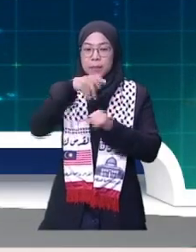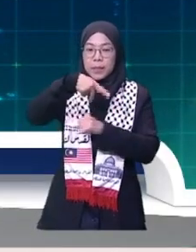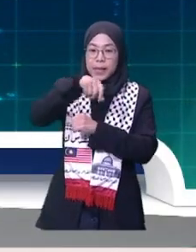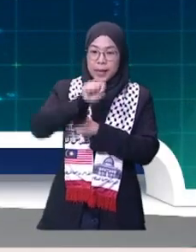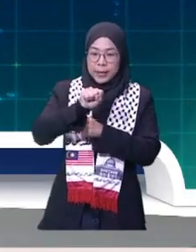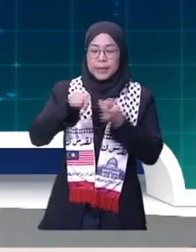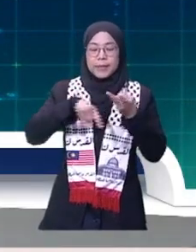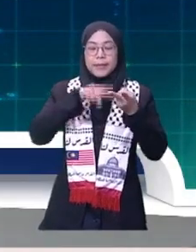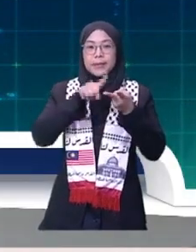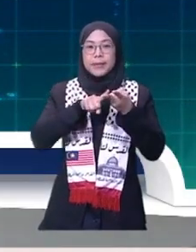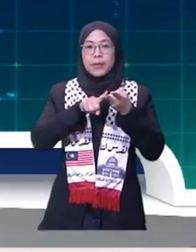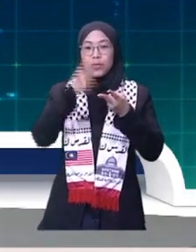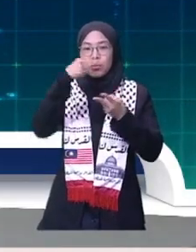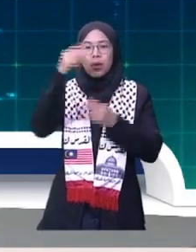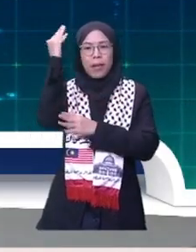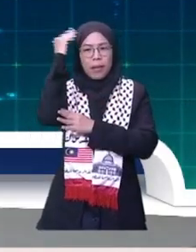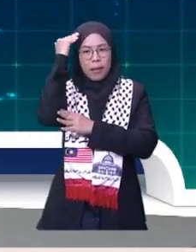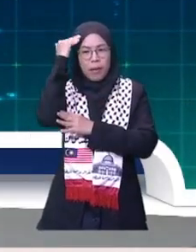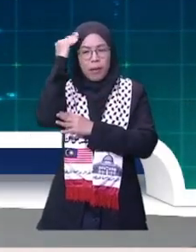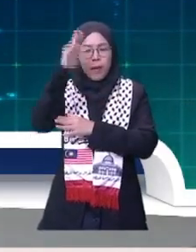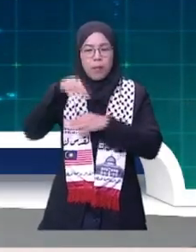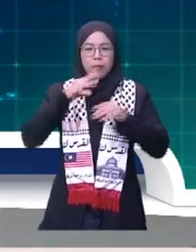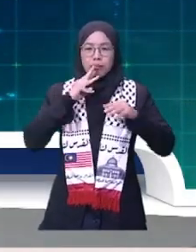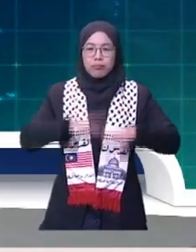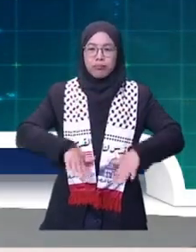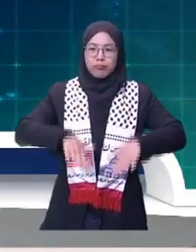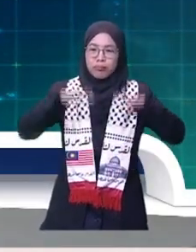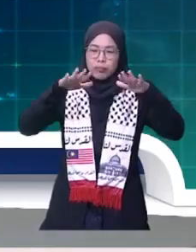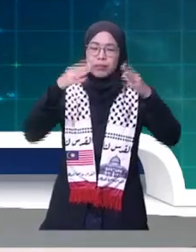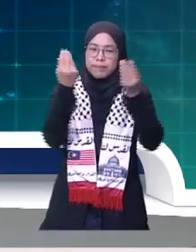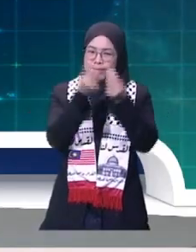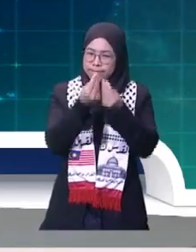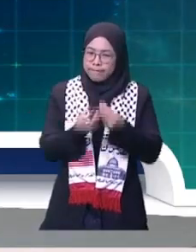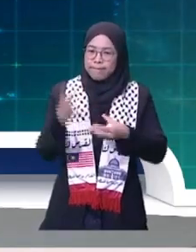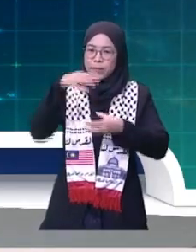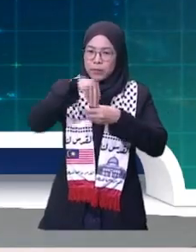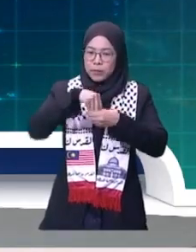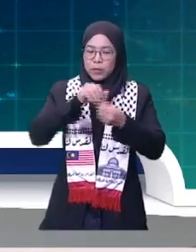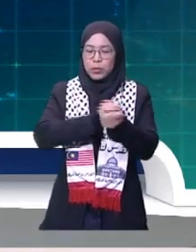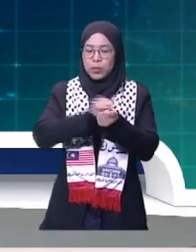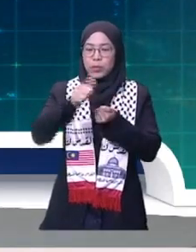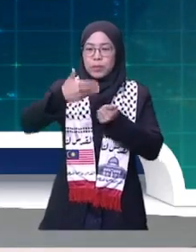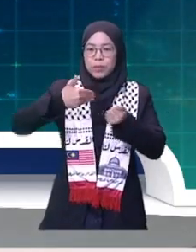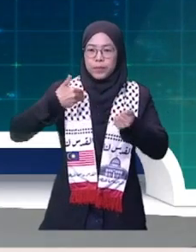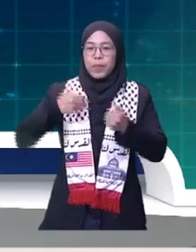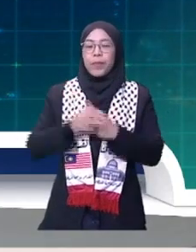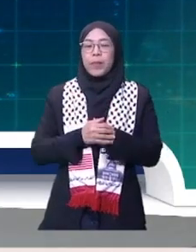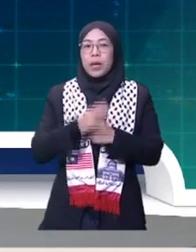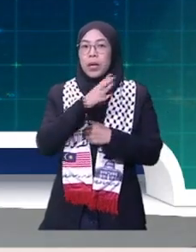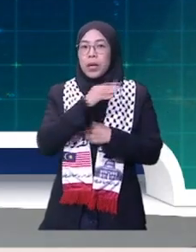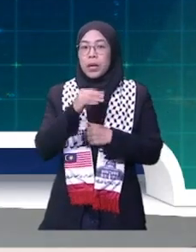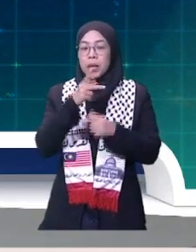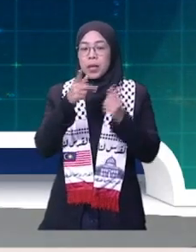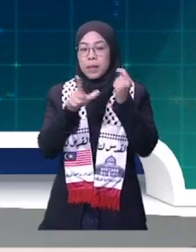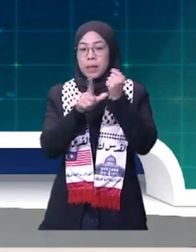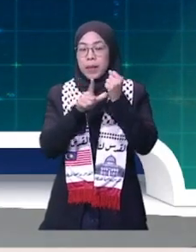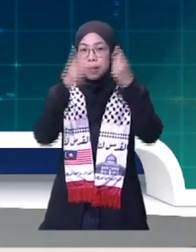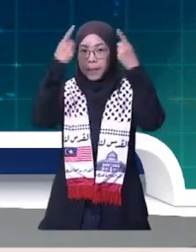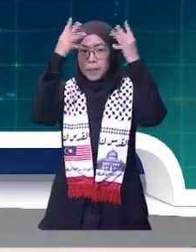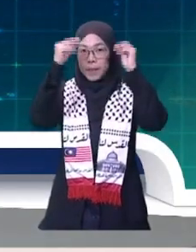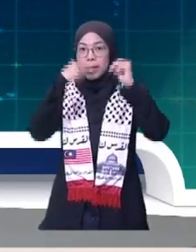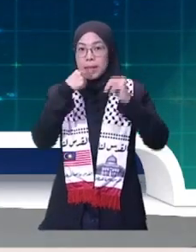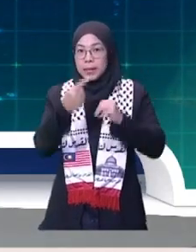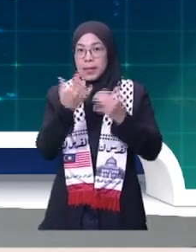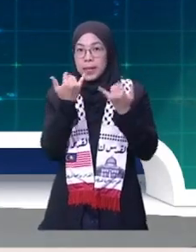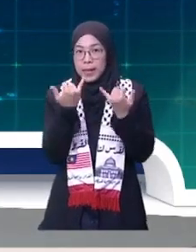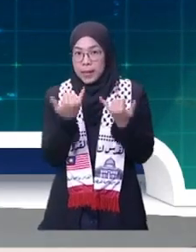Saliran JPS bagi memastikan risiko banjir diambil kira sebelum kelulusan diberikan. Timbalan Perdana Menteri Datuk Seri Fadilah